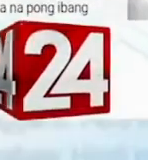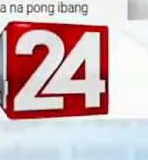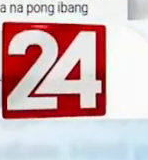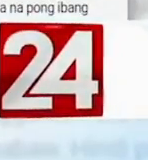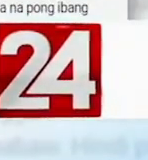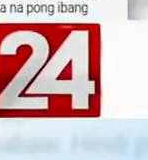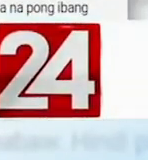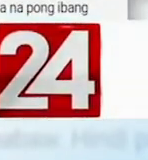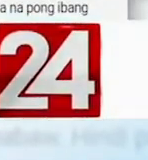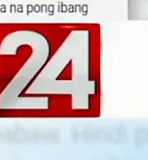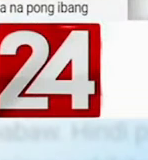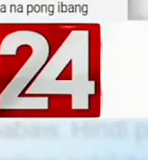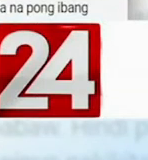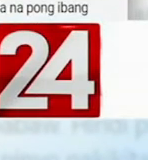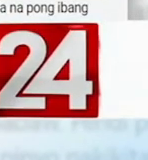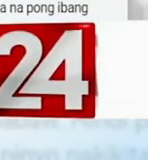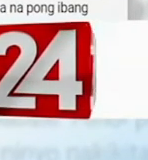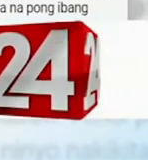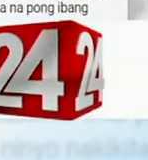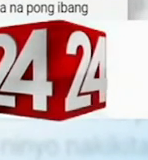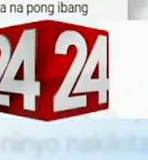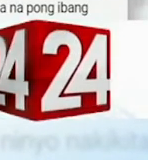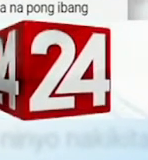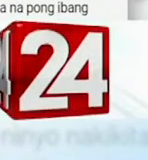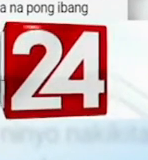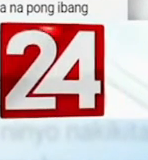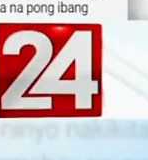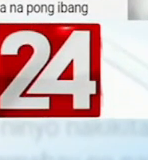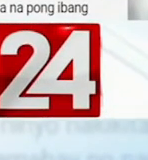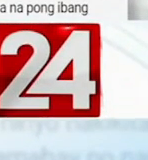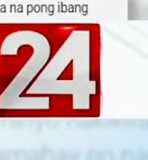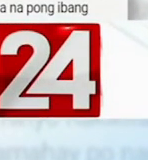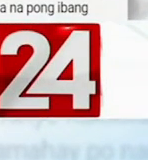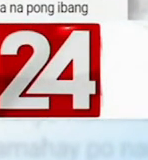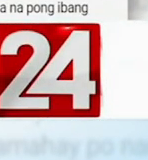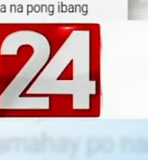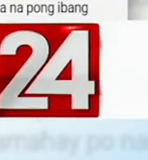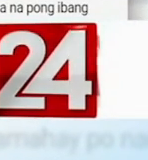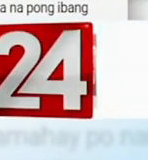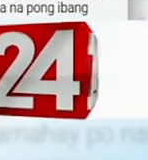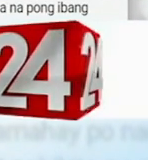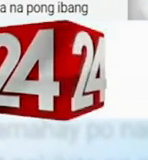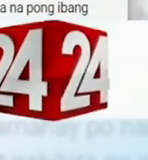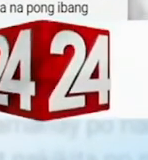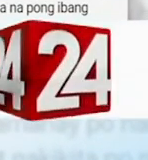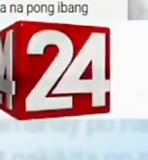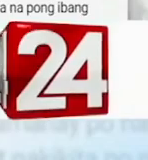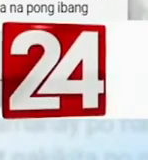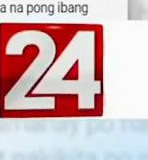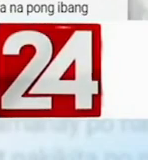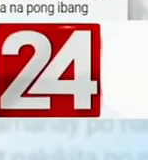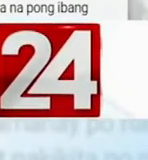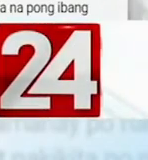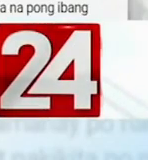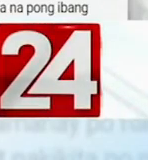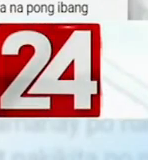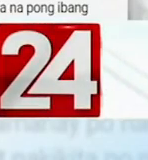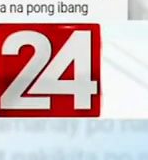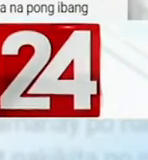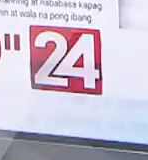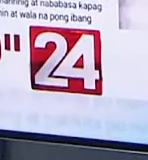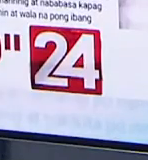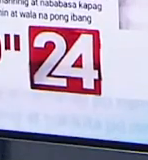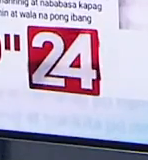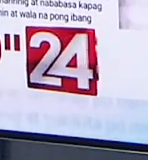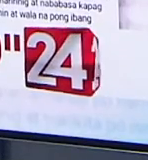Carla Abellana, nagsalita na tungkol sa gusto at sa relasyon nila ng asawang si Tom Rodriguez. Sa pagbabalik